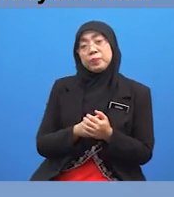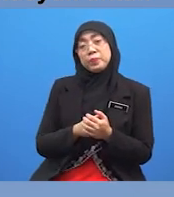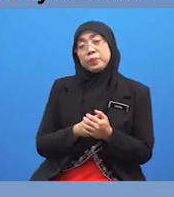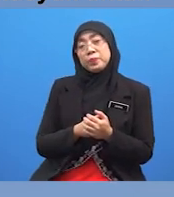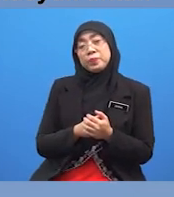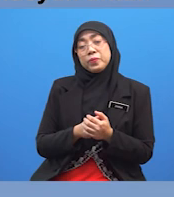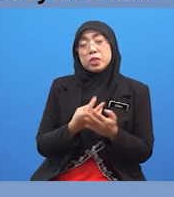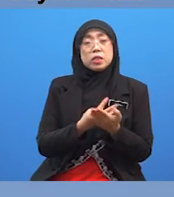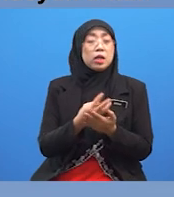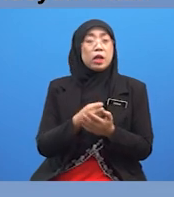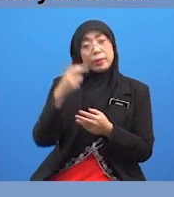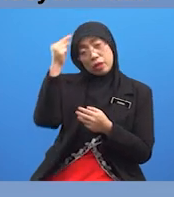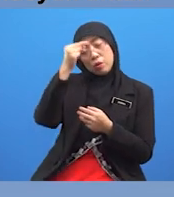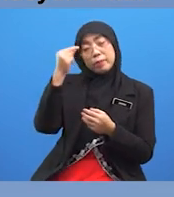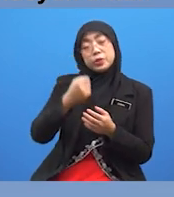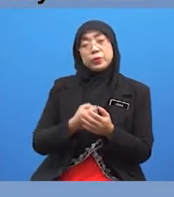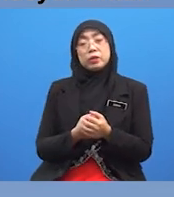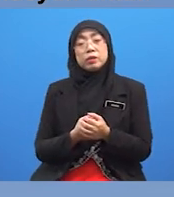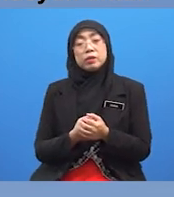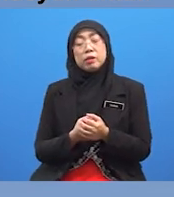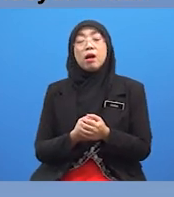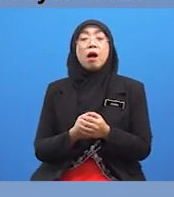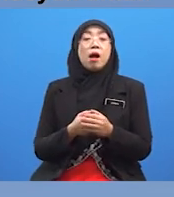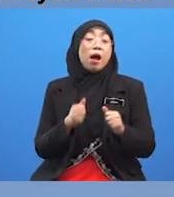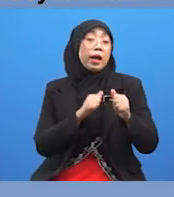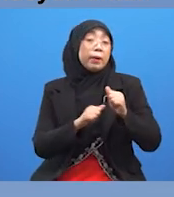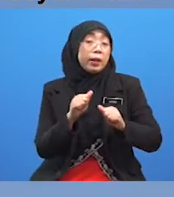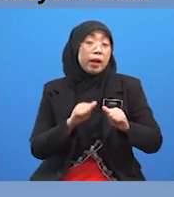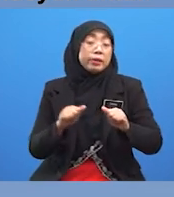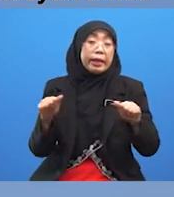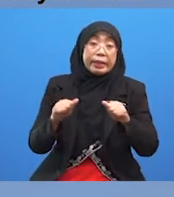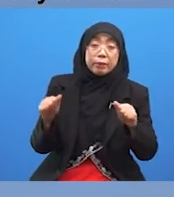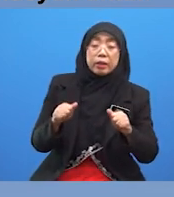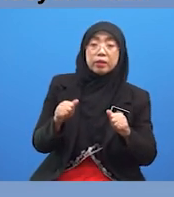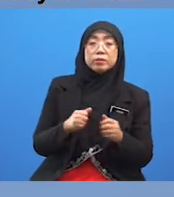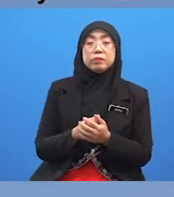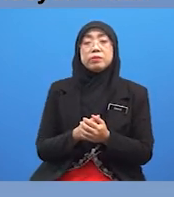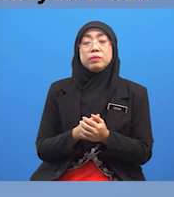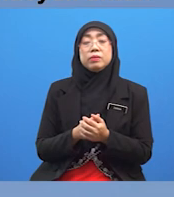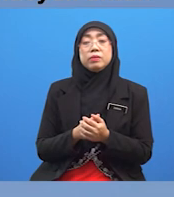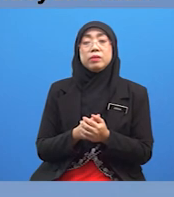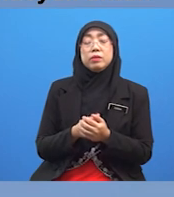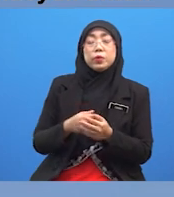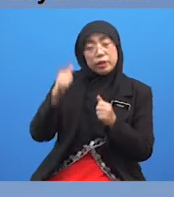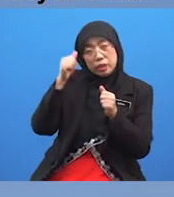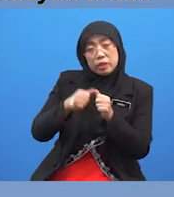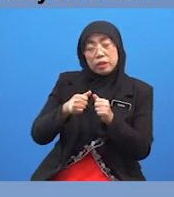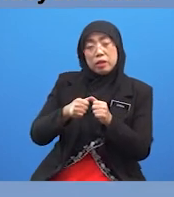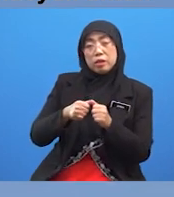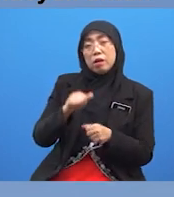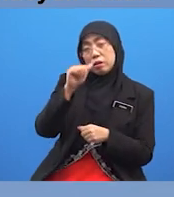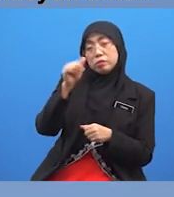Sallallahu Alaihi Wasallam juga merupakan amalan bagi mengagungkan kebesaran Allah Subhanahu Wa